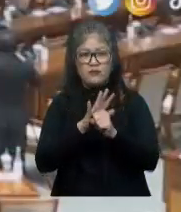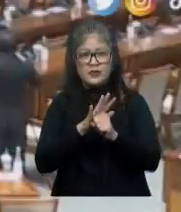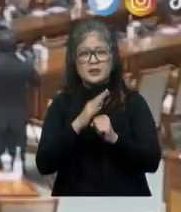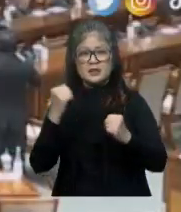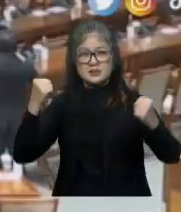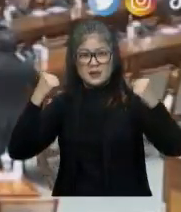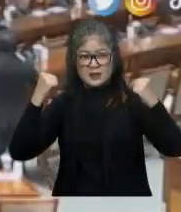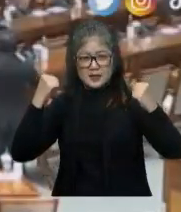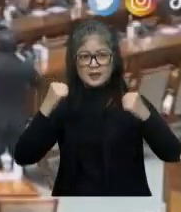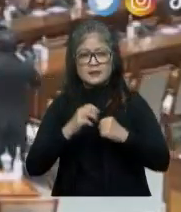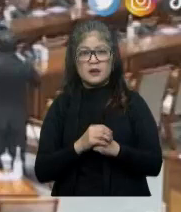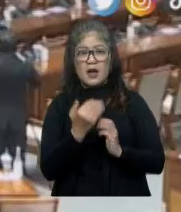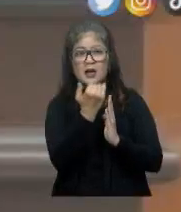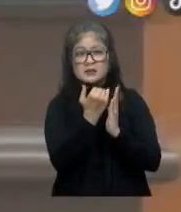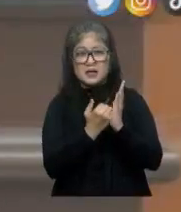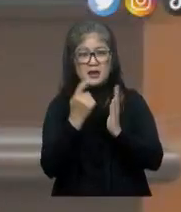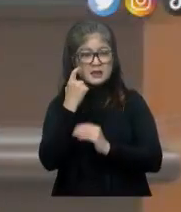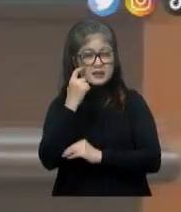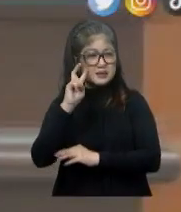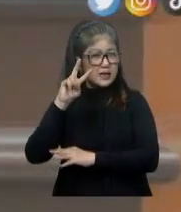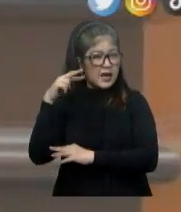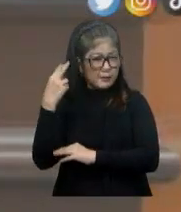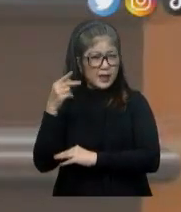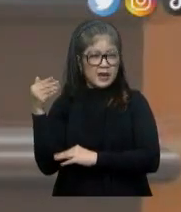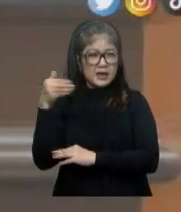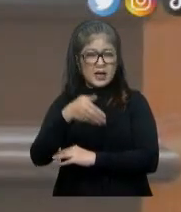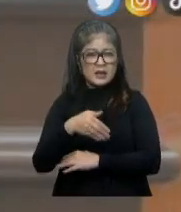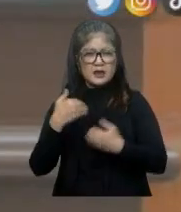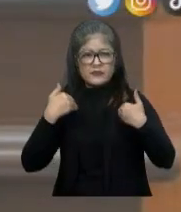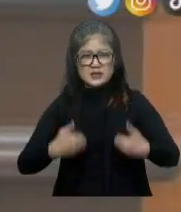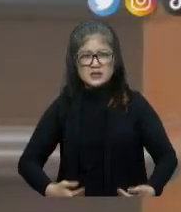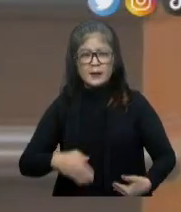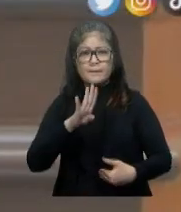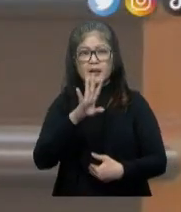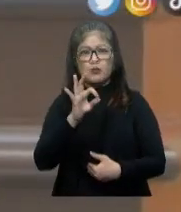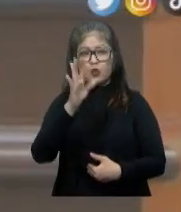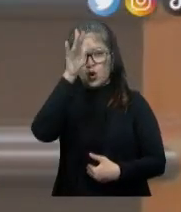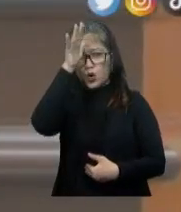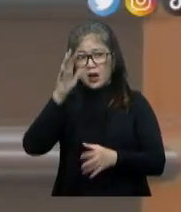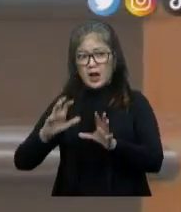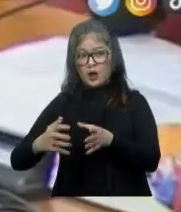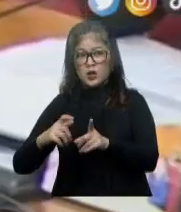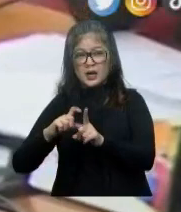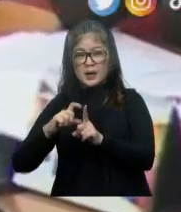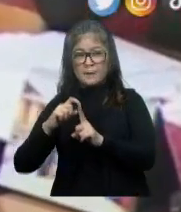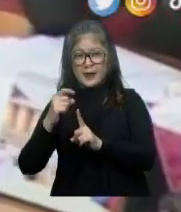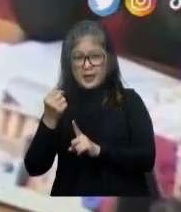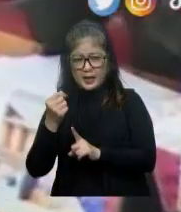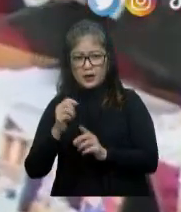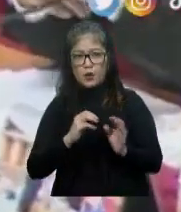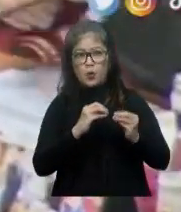rapat paripurna yang digelar Selasa kemarin hanya dihadiri secara fisik oleh 40 orang anggota DPR wakil ketua DPR